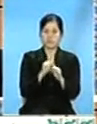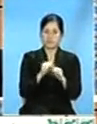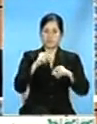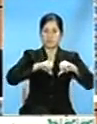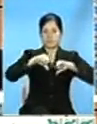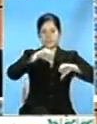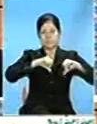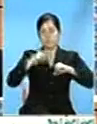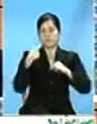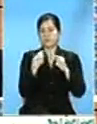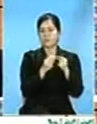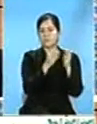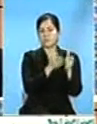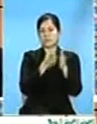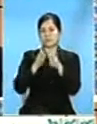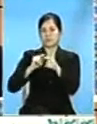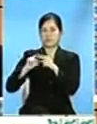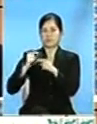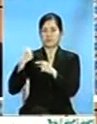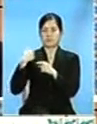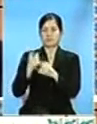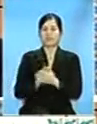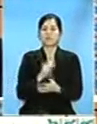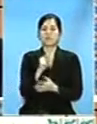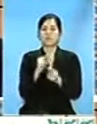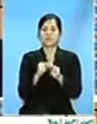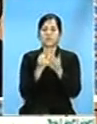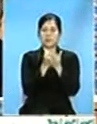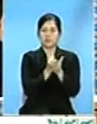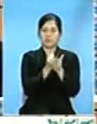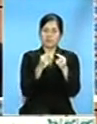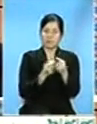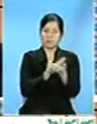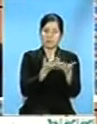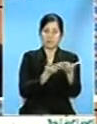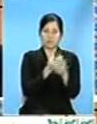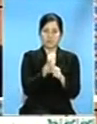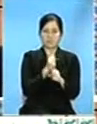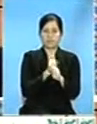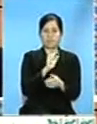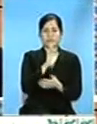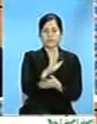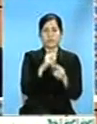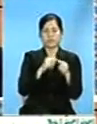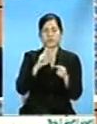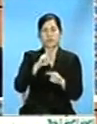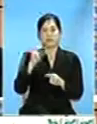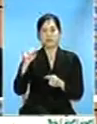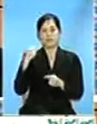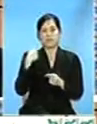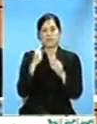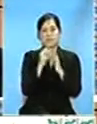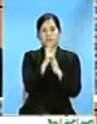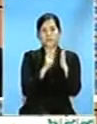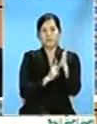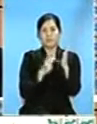ยีมีอีกหลายด้านครับแล้วก็จะได้เข้ามาช่วยกันกรองการทำงานของสมาชิกสภาผู้แทนราษฎรในการออกกฎหมาย